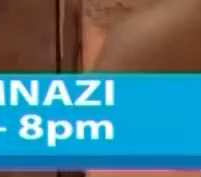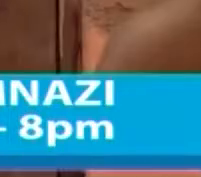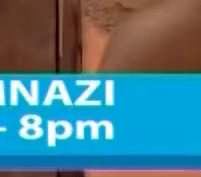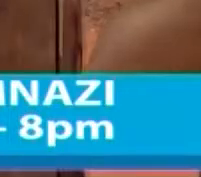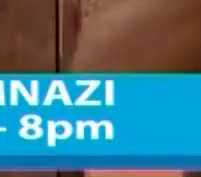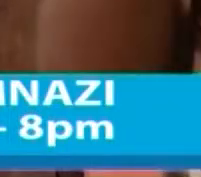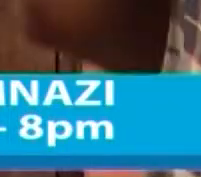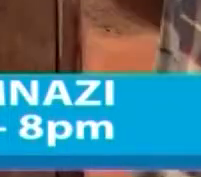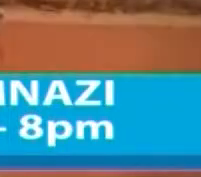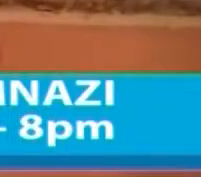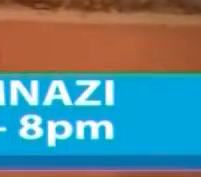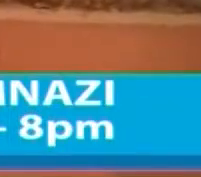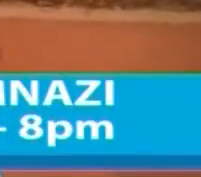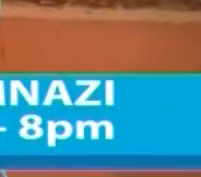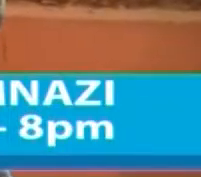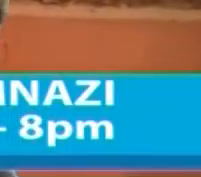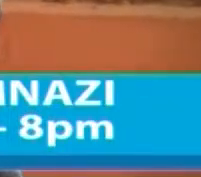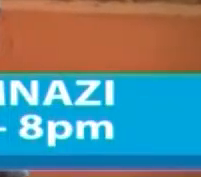Saida.